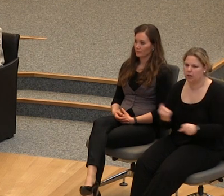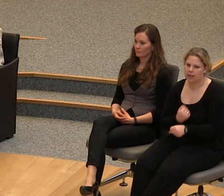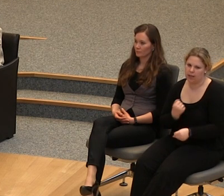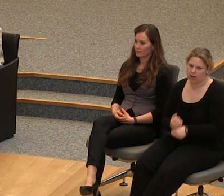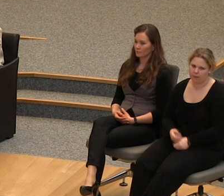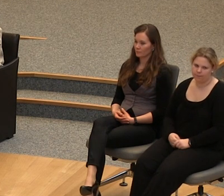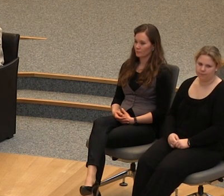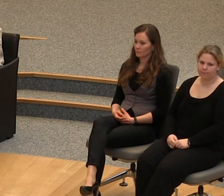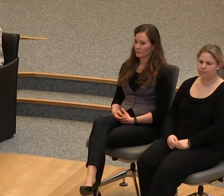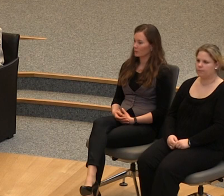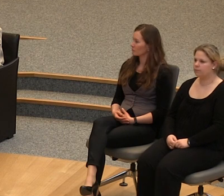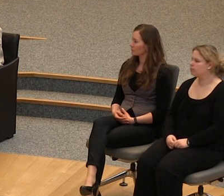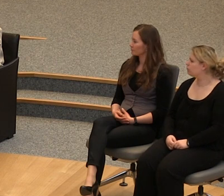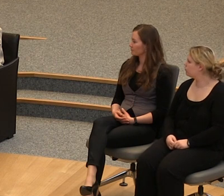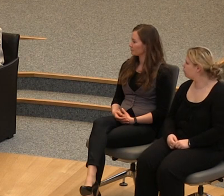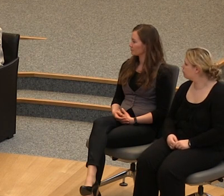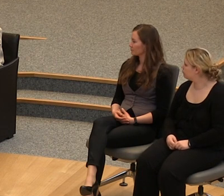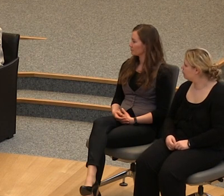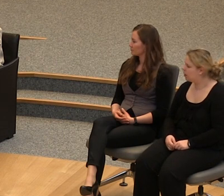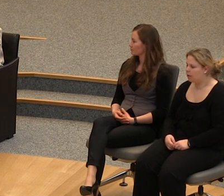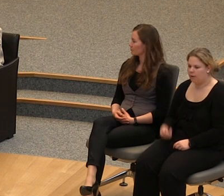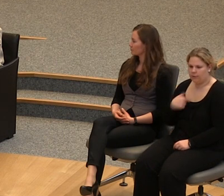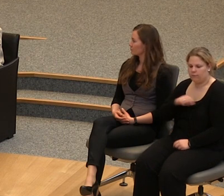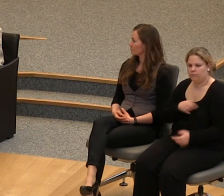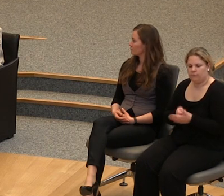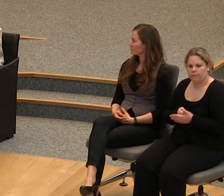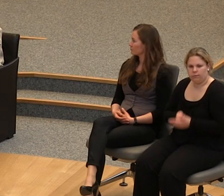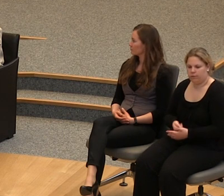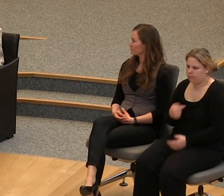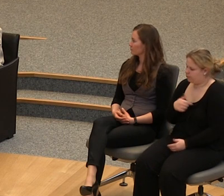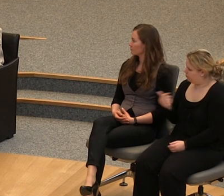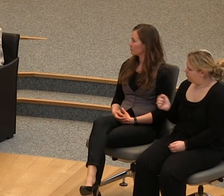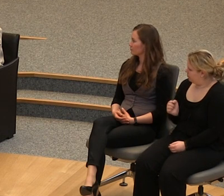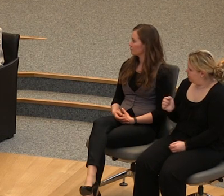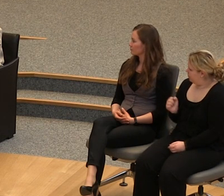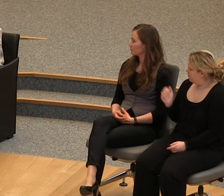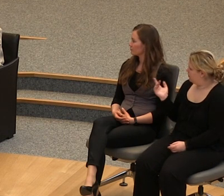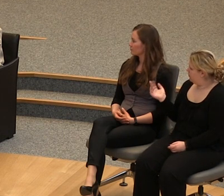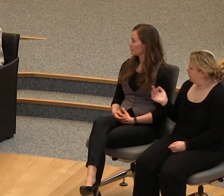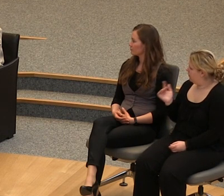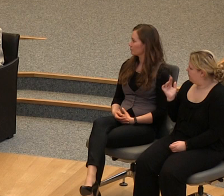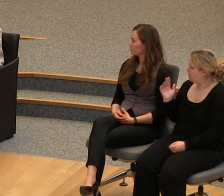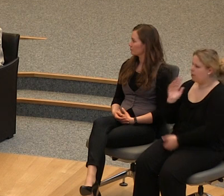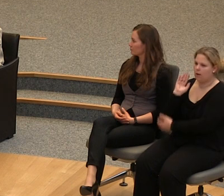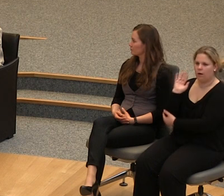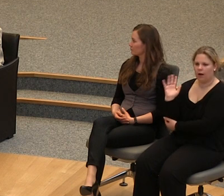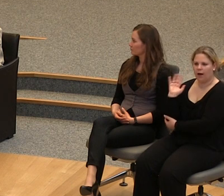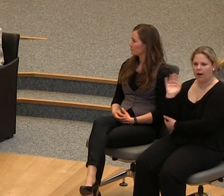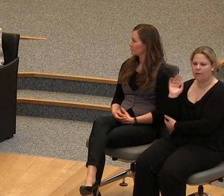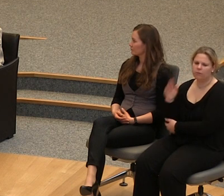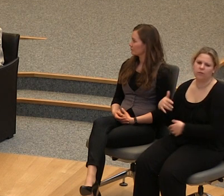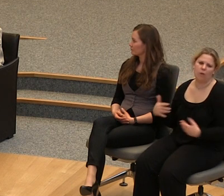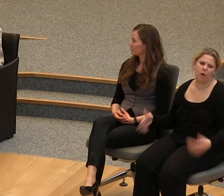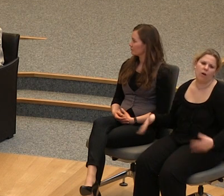Ja, das ist beeindruckend, finde ich, wie wir oder unsere Referenten locker aus dem Ärmel